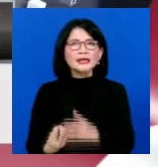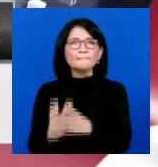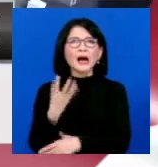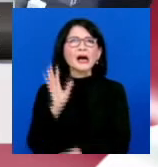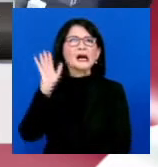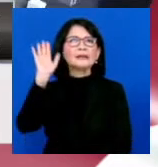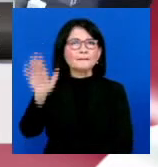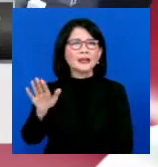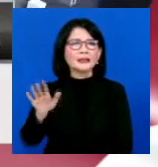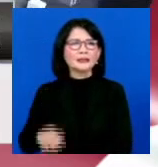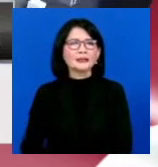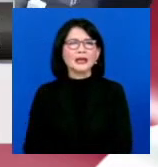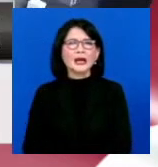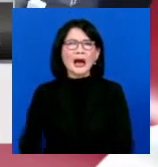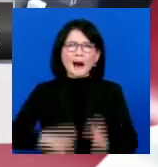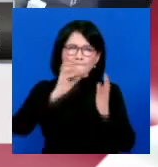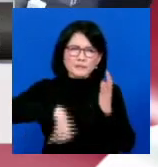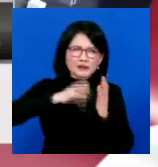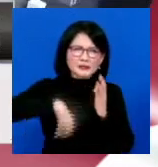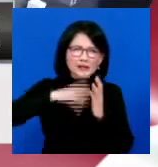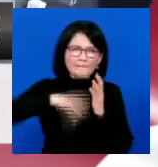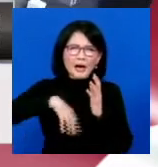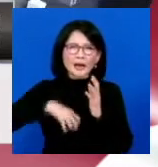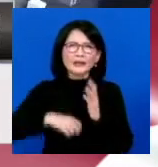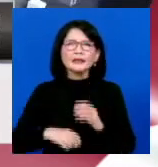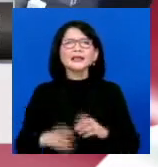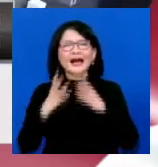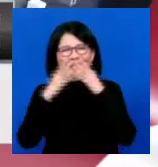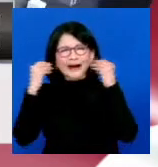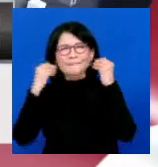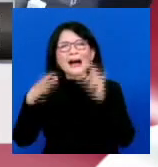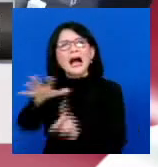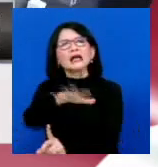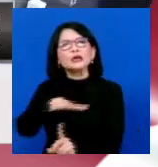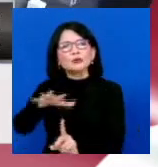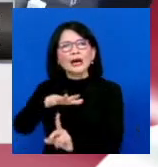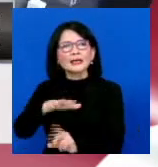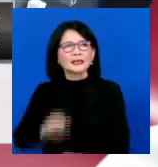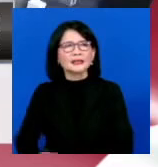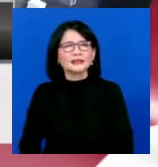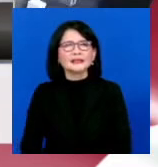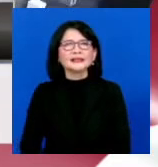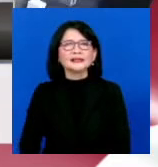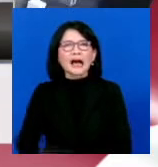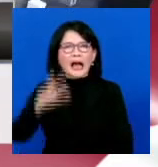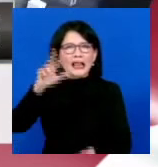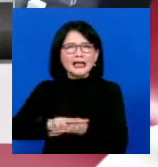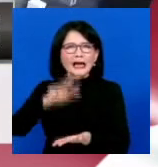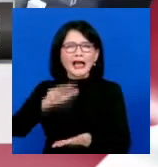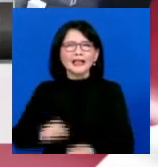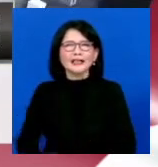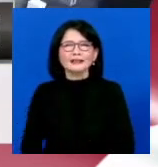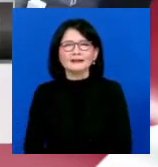depan pertambangan yang ramah lingkungan ilegal eh legal dan